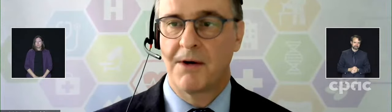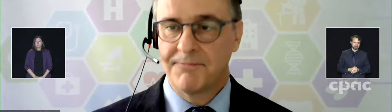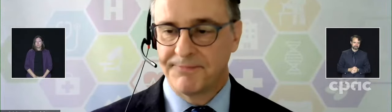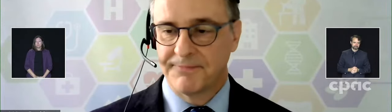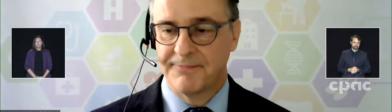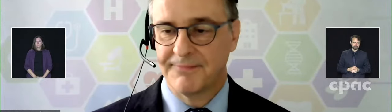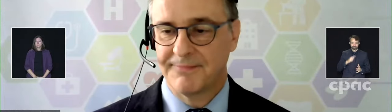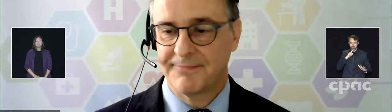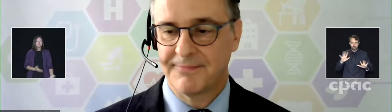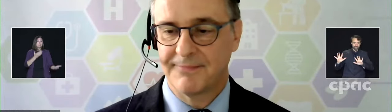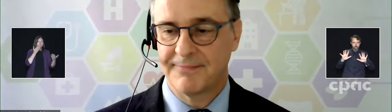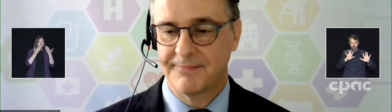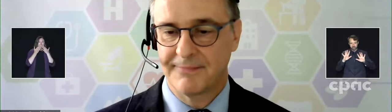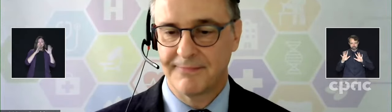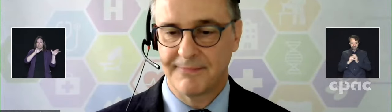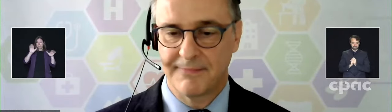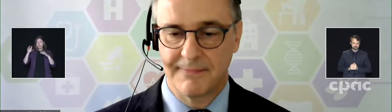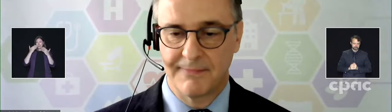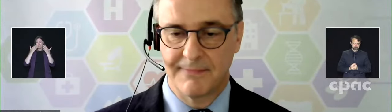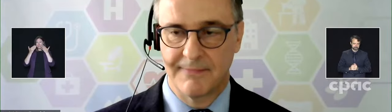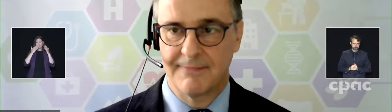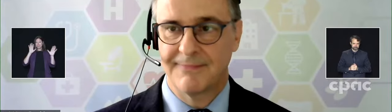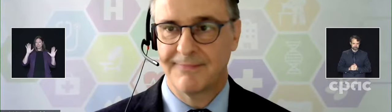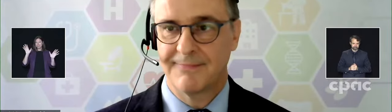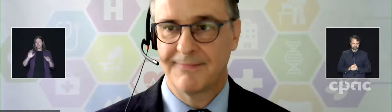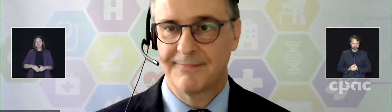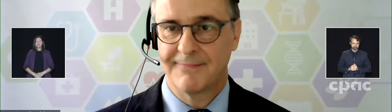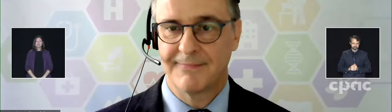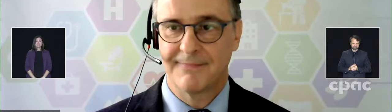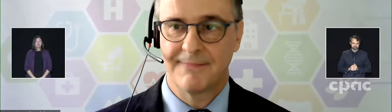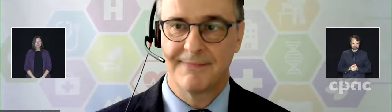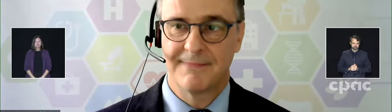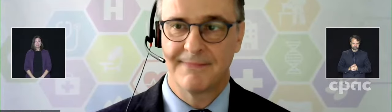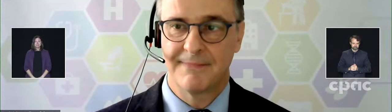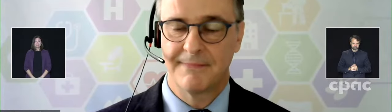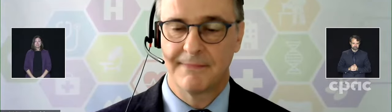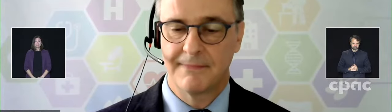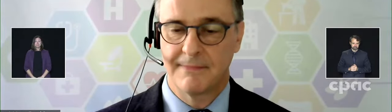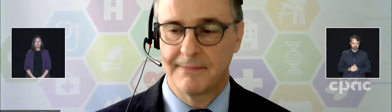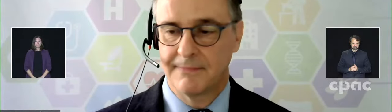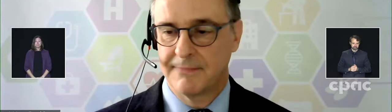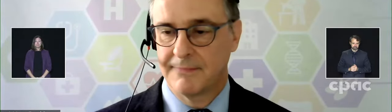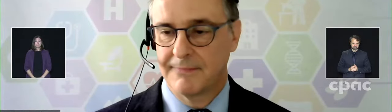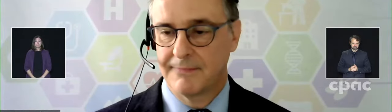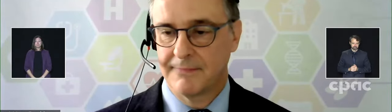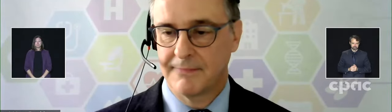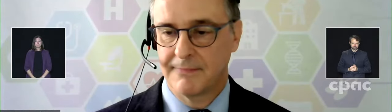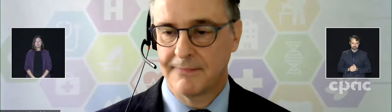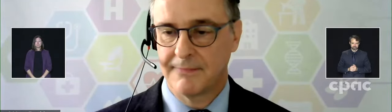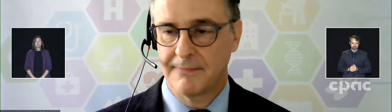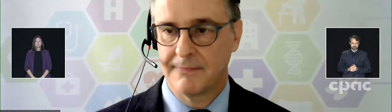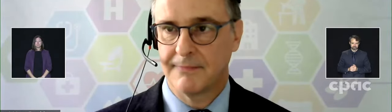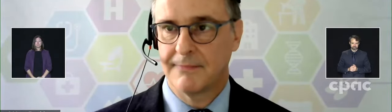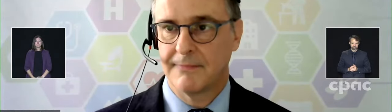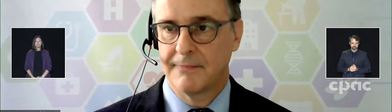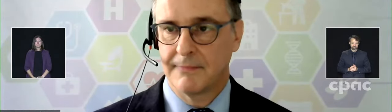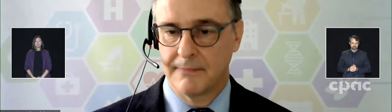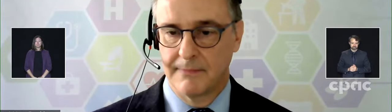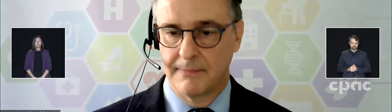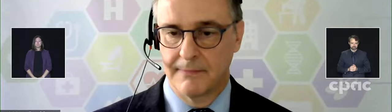Au revoir. beaucoup. Au revoir. Thank you. Sous-titrage